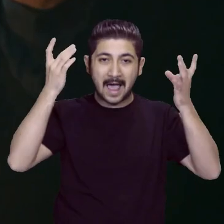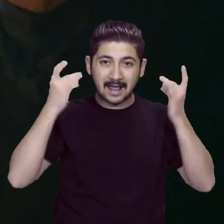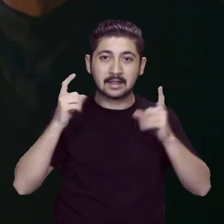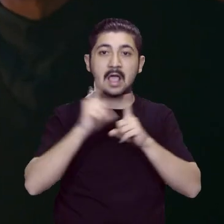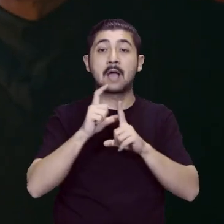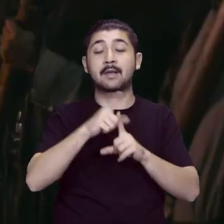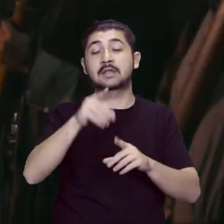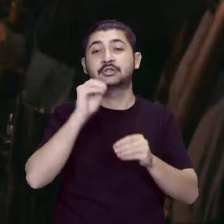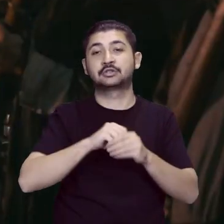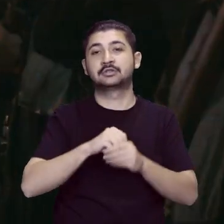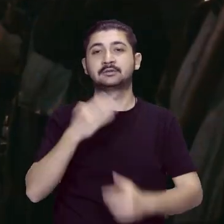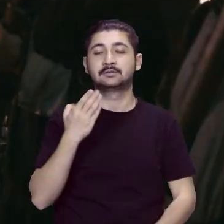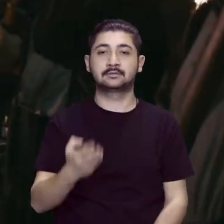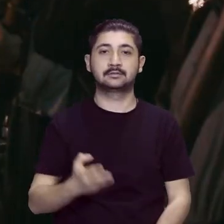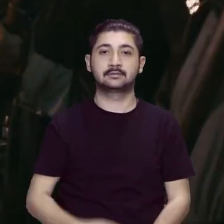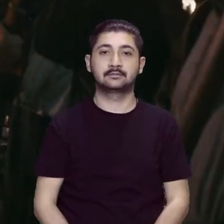damat için.